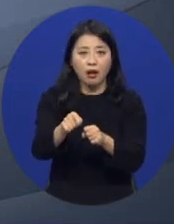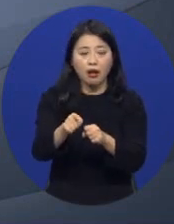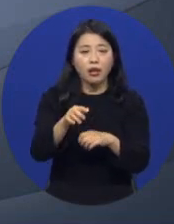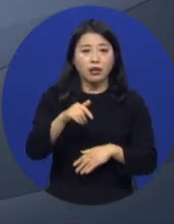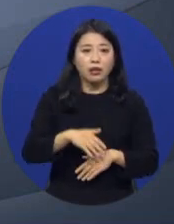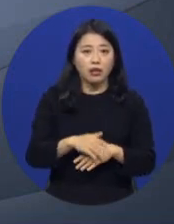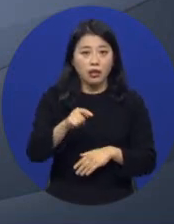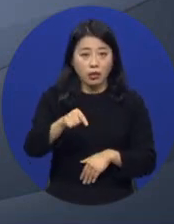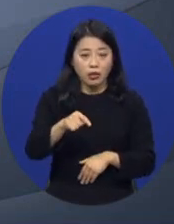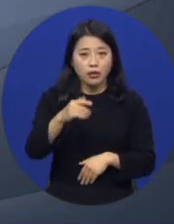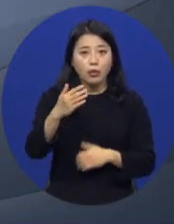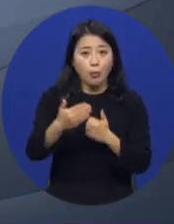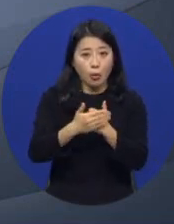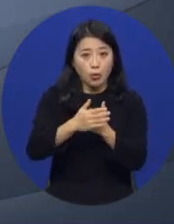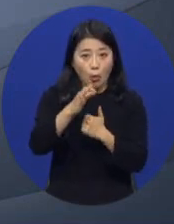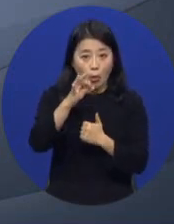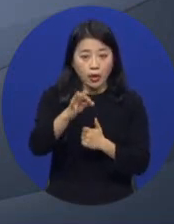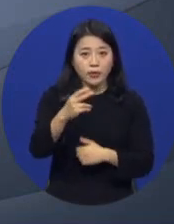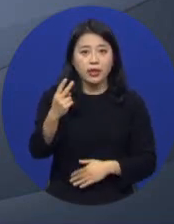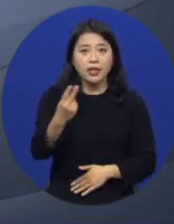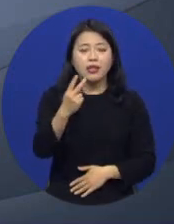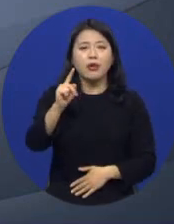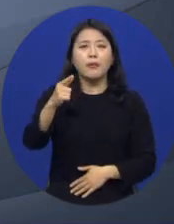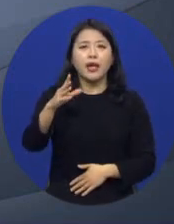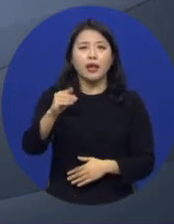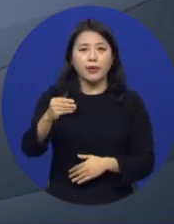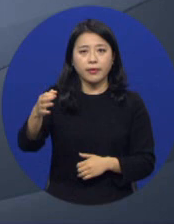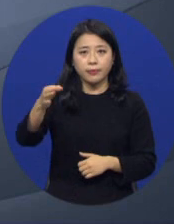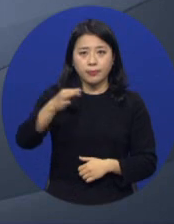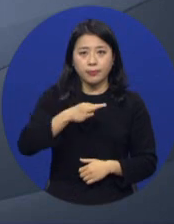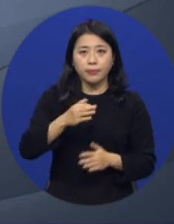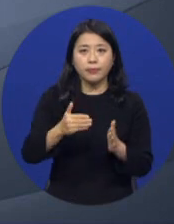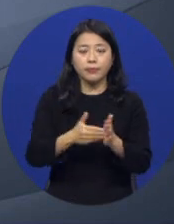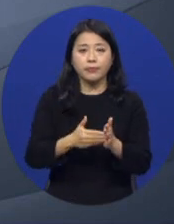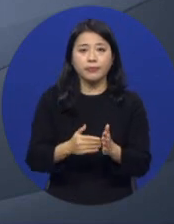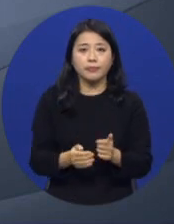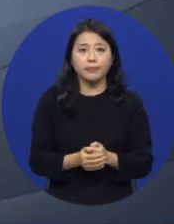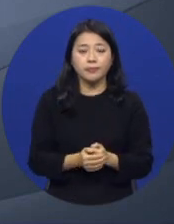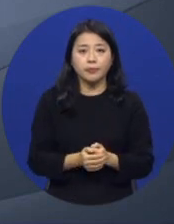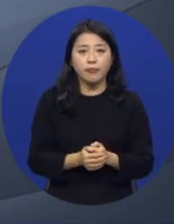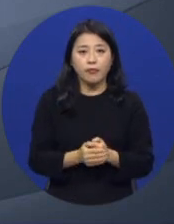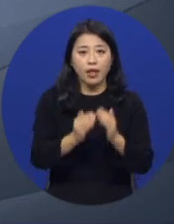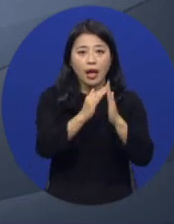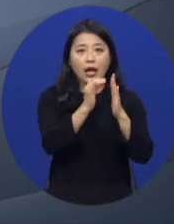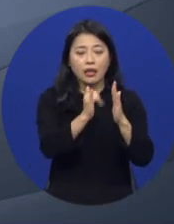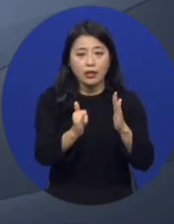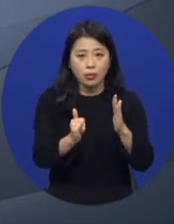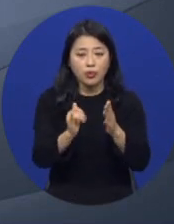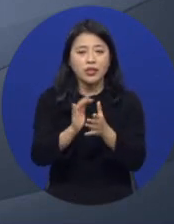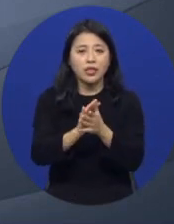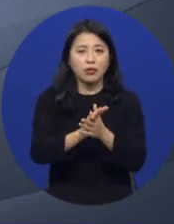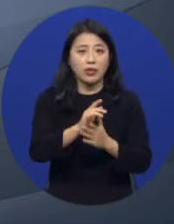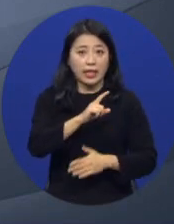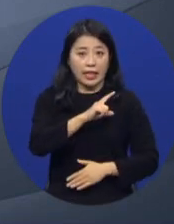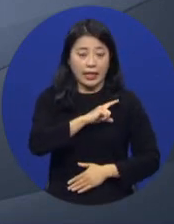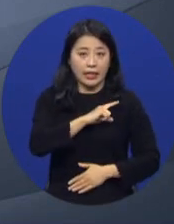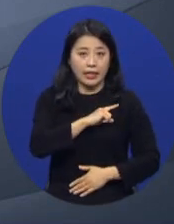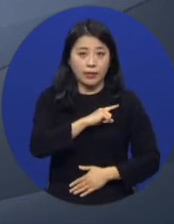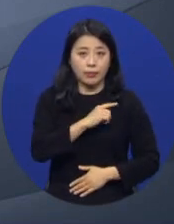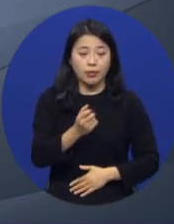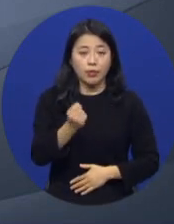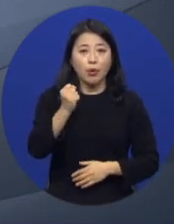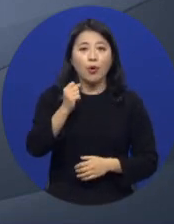농업기술진흥원으로부터 보조금 2,100만원에 받았습니다 가족과 지인 명의로 유령회사를 설립한